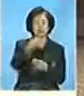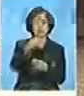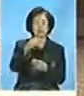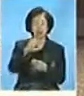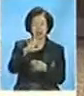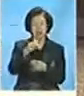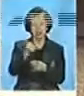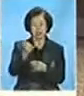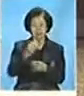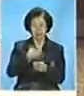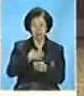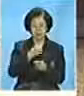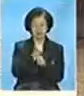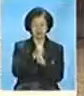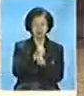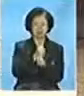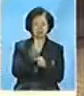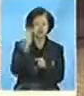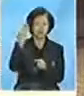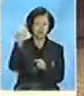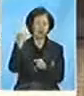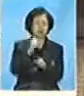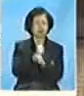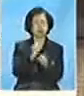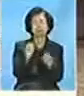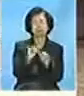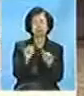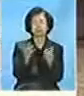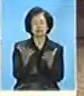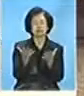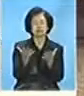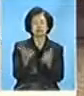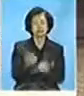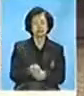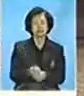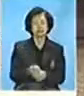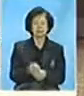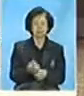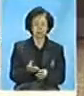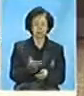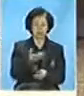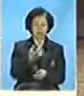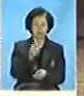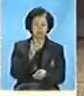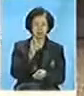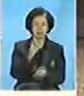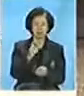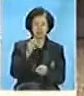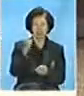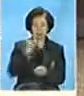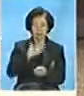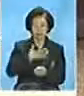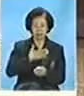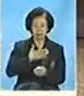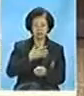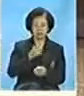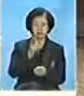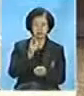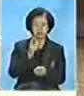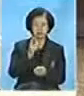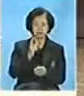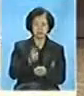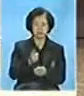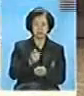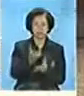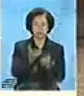ำแต่ที่ผ่านมาผมไม่มีโอกาสได้ทำสิ่งแบบนี้นะเพราะเป็นแค่สมาชิกแต่เมื่อไหร่ผมรับไขว่วางใจจาก